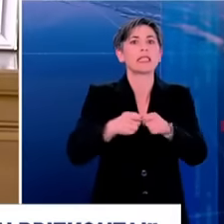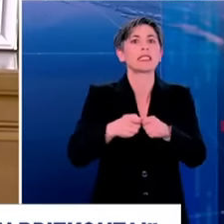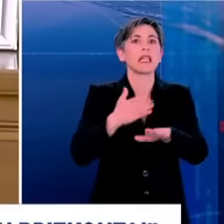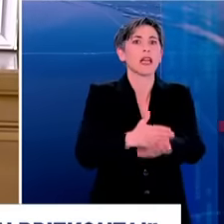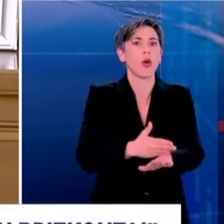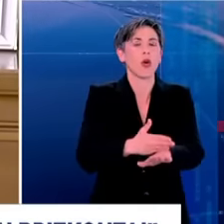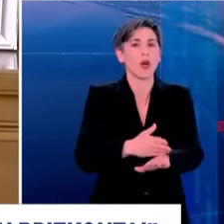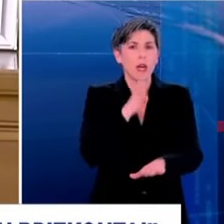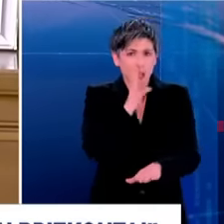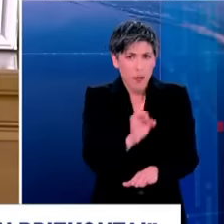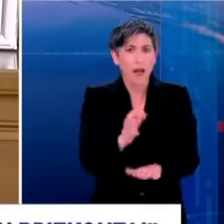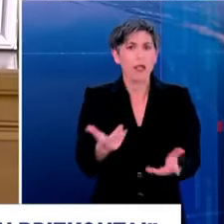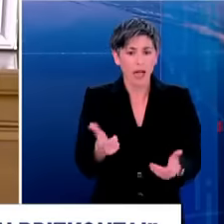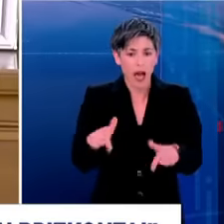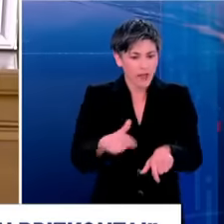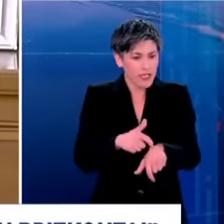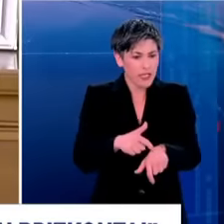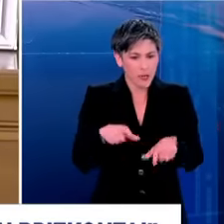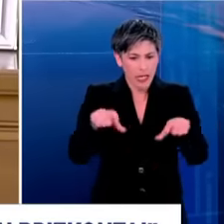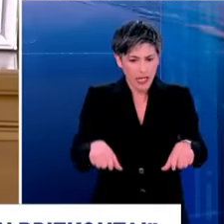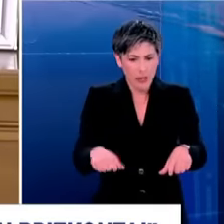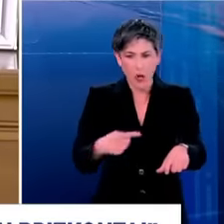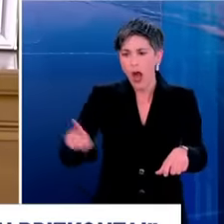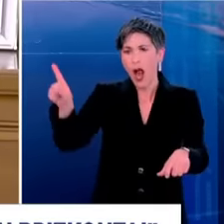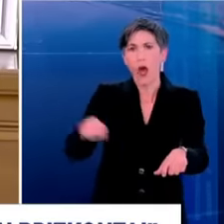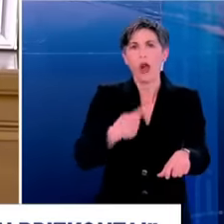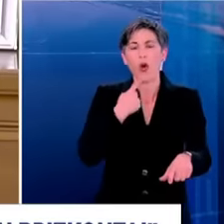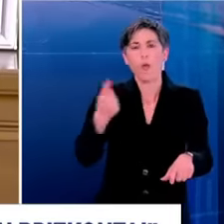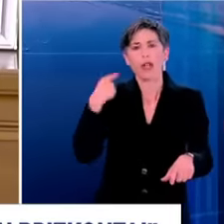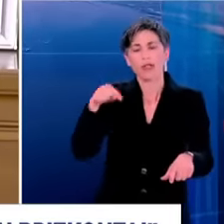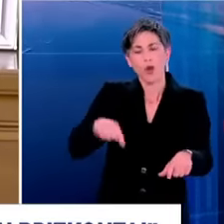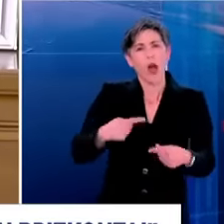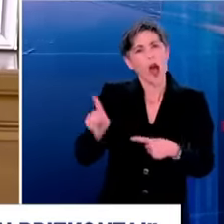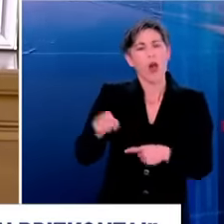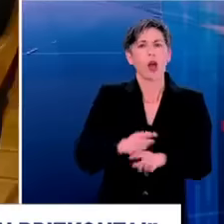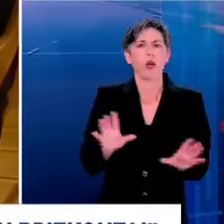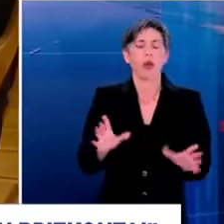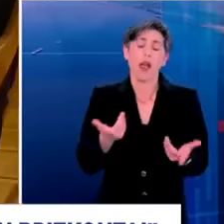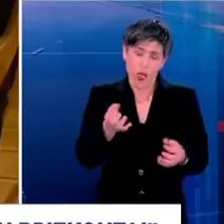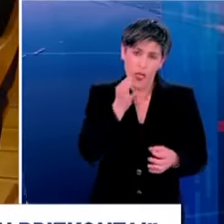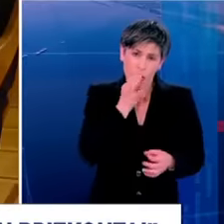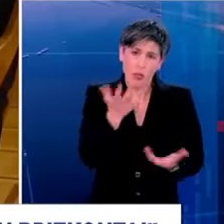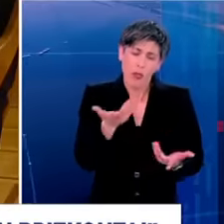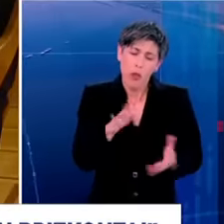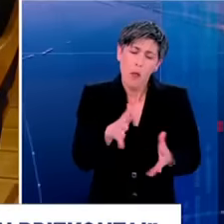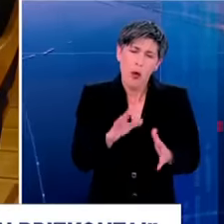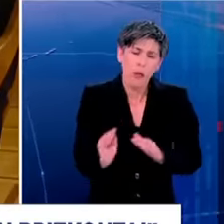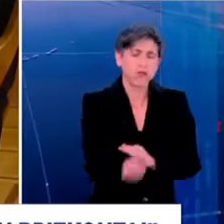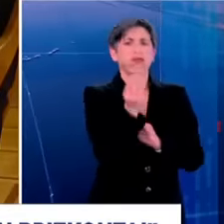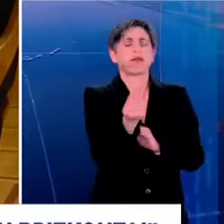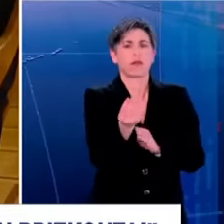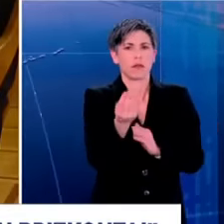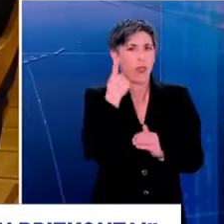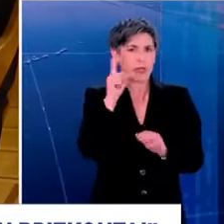στα γήπεδα δεν έχει σχέση με αυτό το οποίο συνέβαινε πέρυσι και πρόπερσι. Θα μου πείτε, ανά πάσα στιγμή καραδοκεί το αυγό του φιδιού. Όμως έχουμε